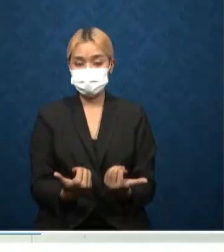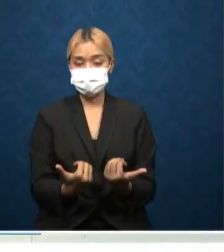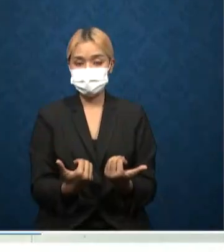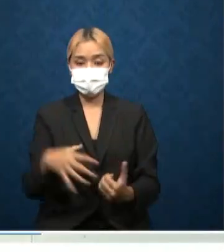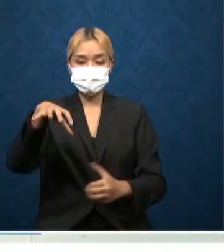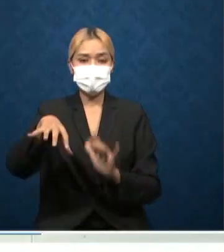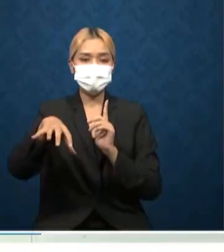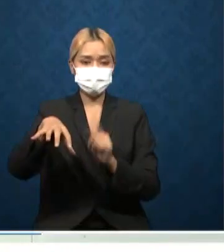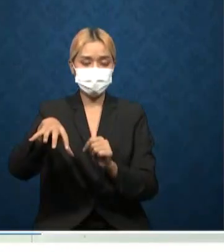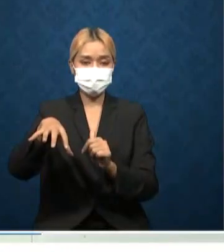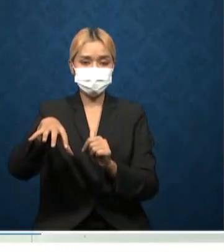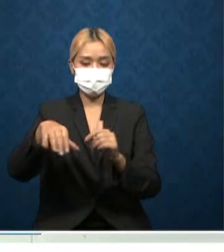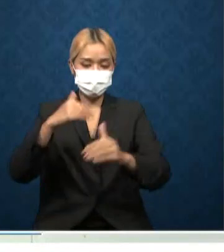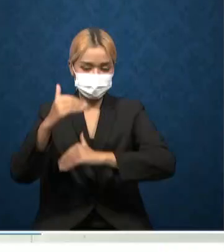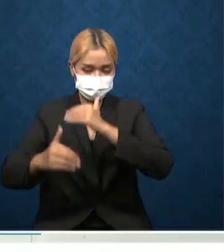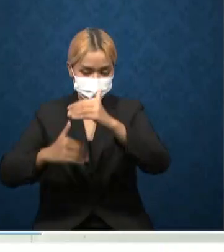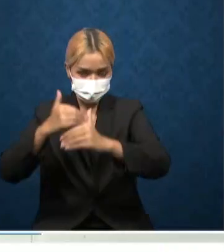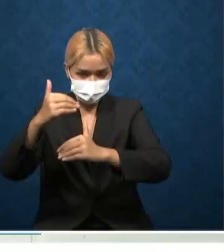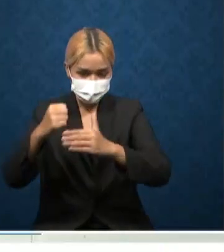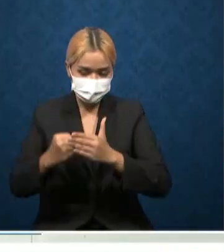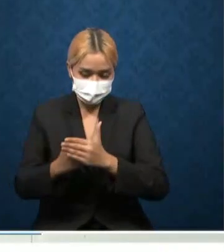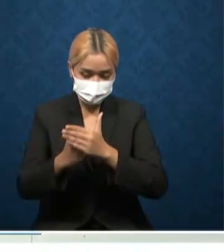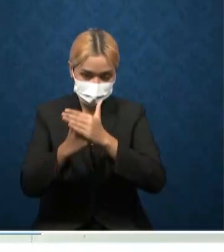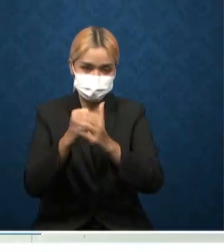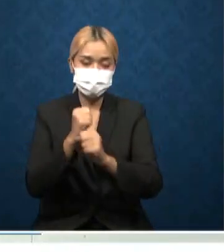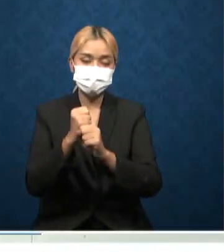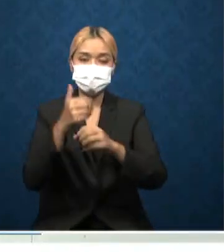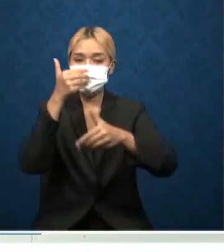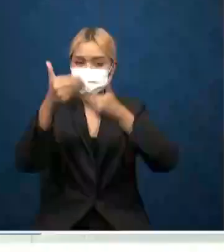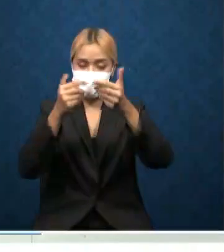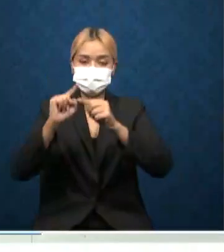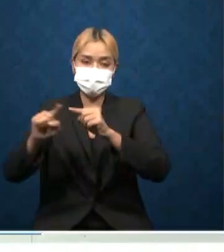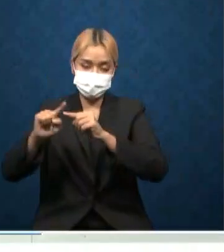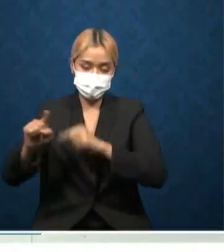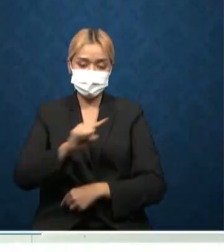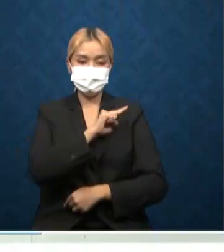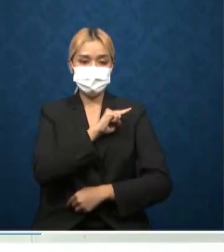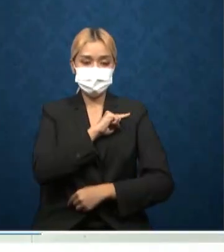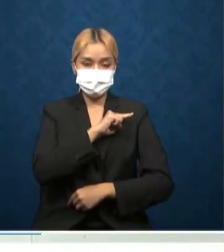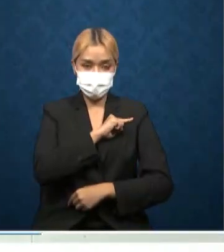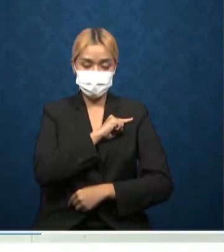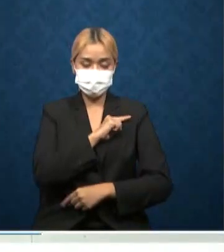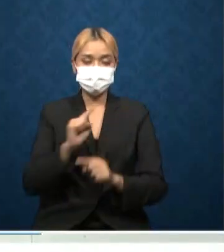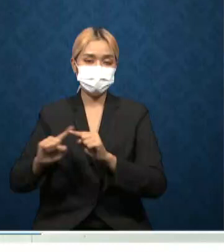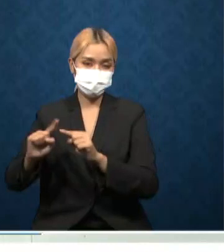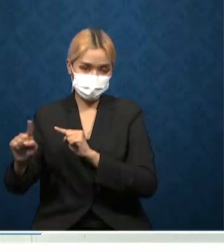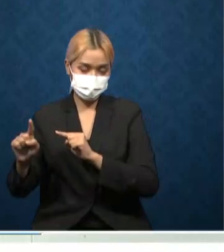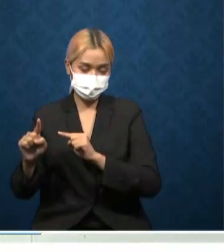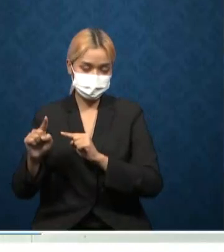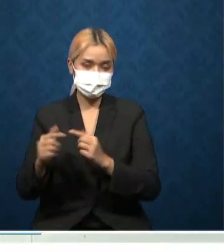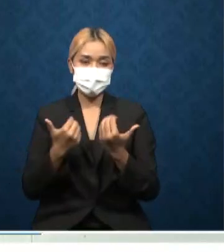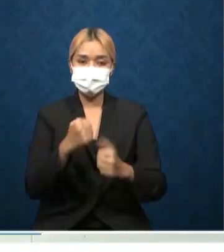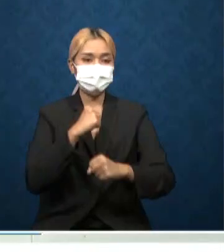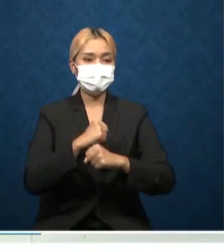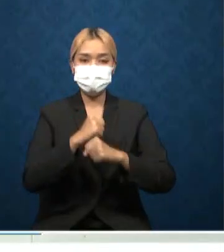งานหลักในพื้นที่ที่จะขับเคลื่อนภารกิจตามหน้าที่และอำนาจของอำนาจของคณะกรรมการการเลือกตั้ง